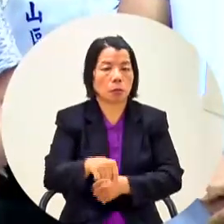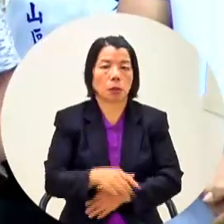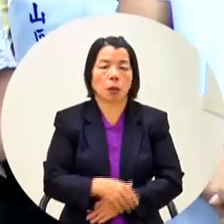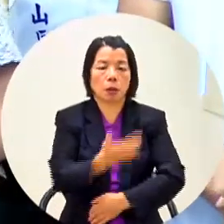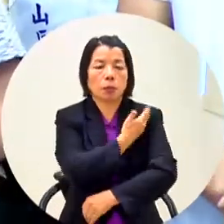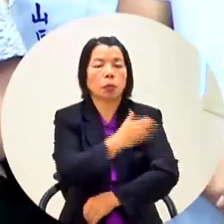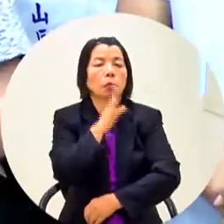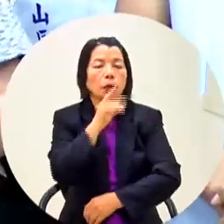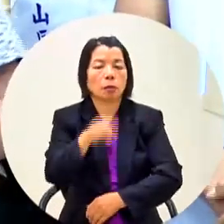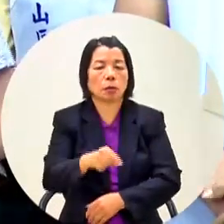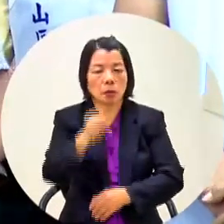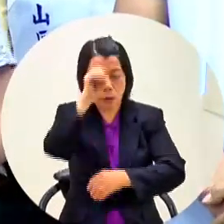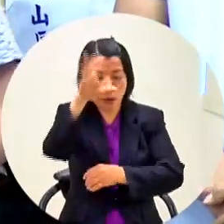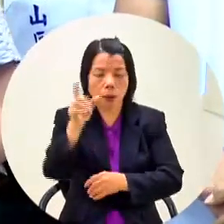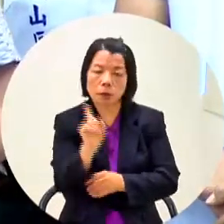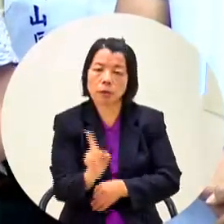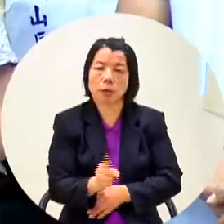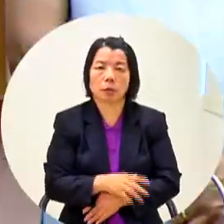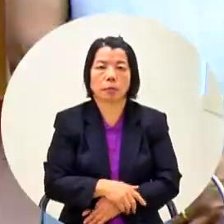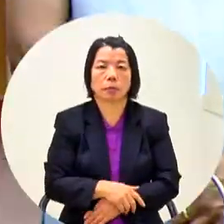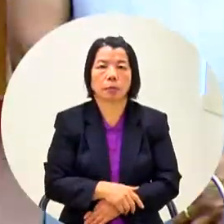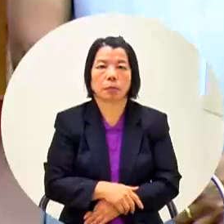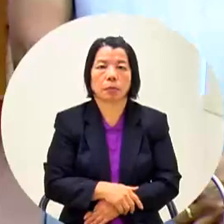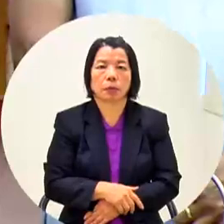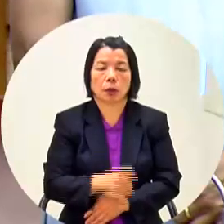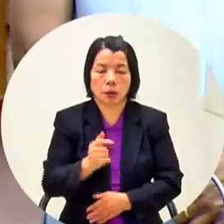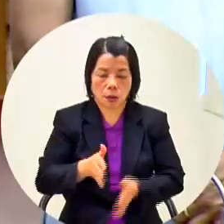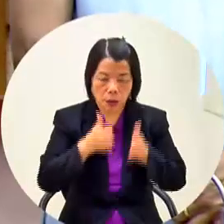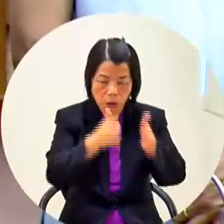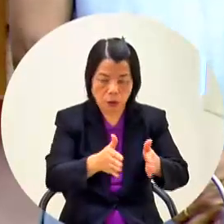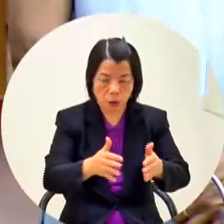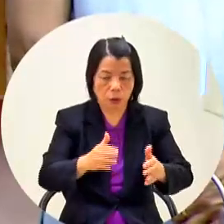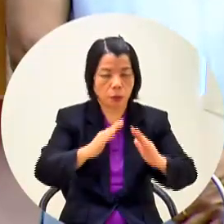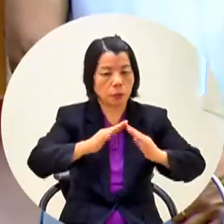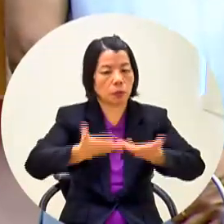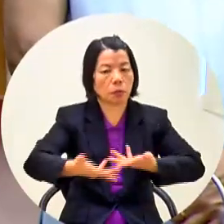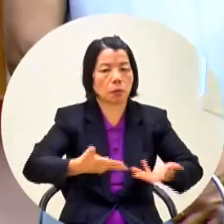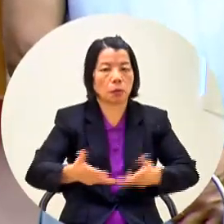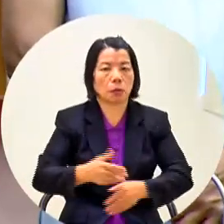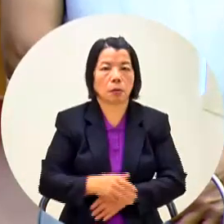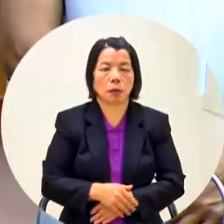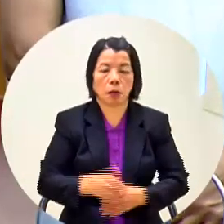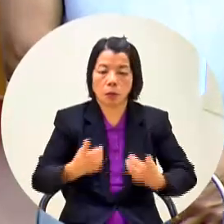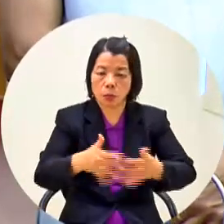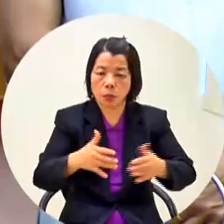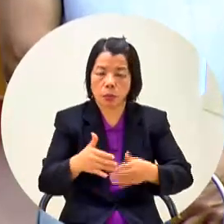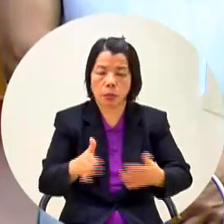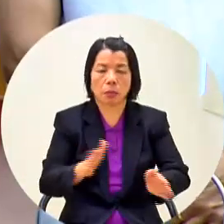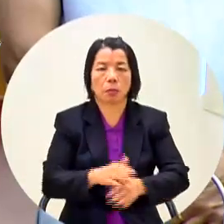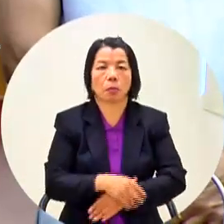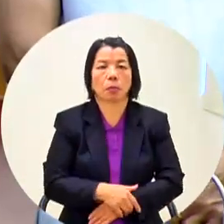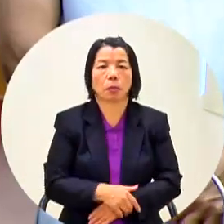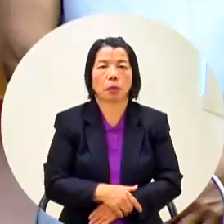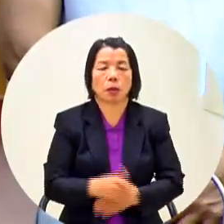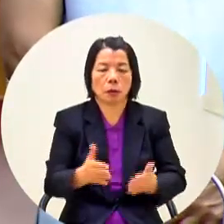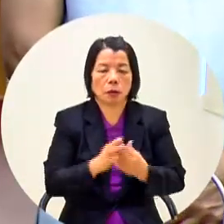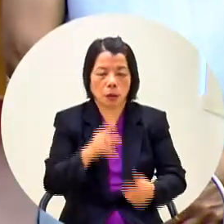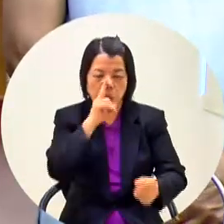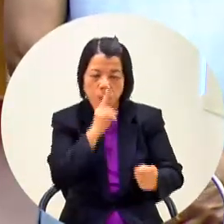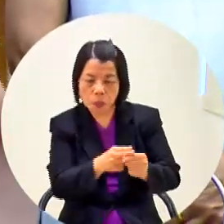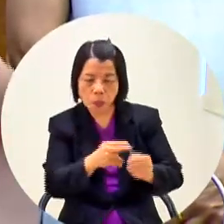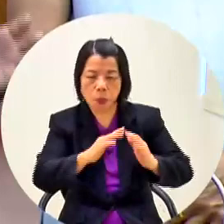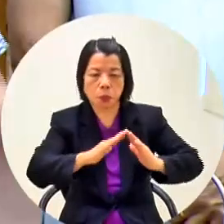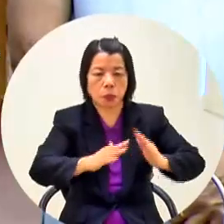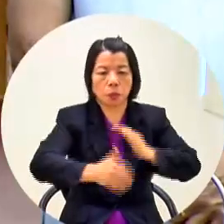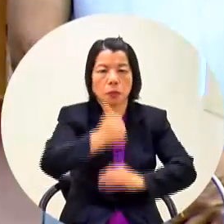你是哪个政党、哪个党派，是针对市政的、啊、不要一切都是在黑市长啊。